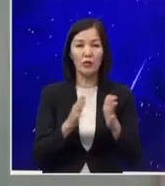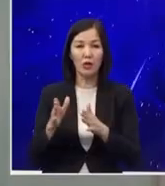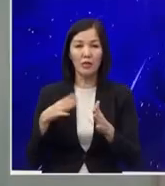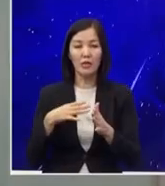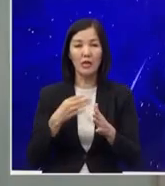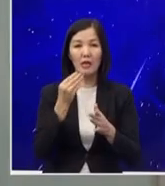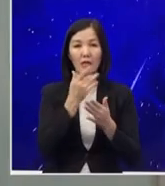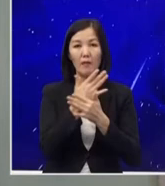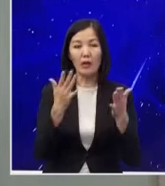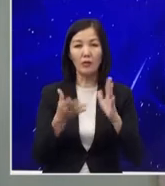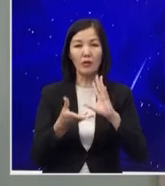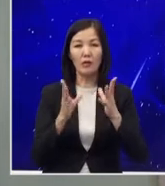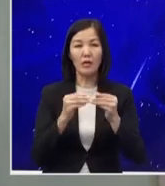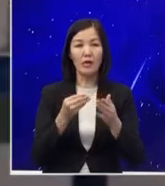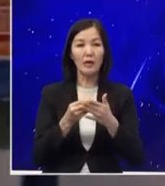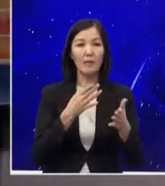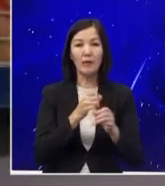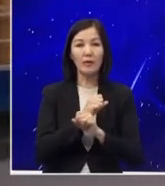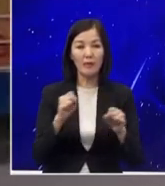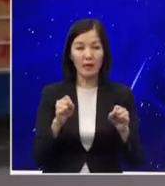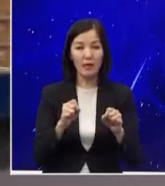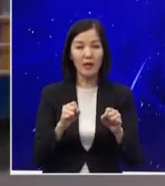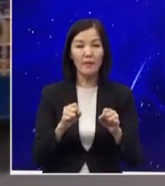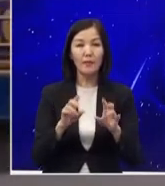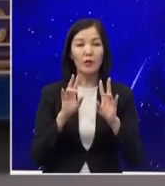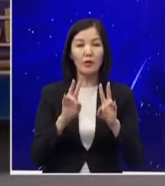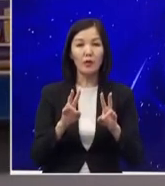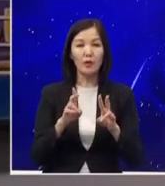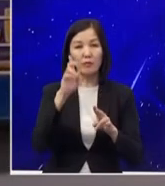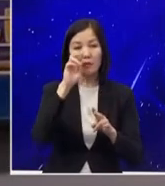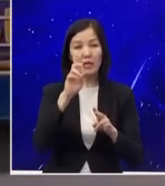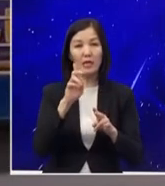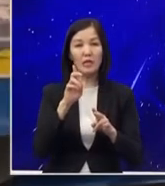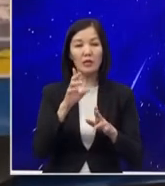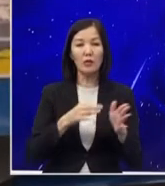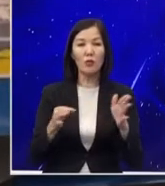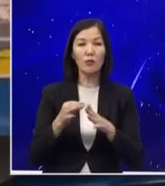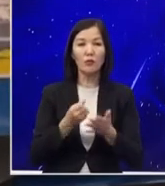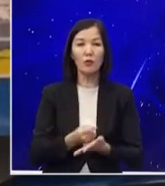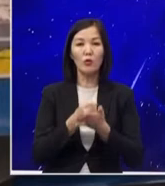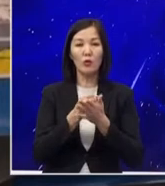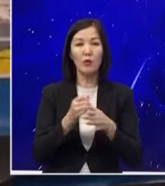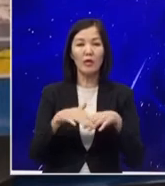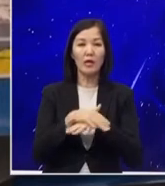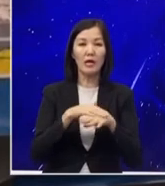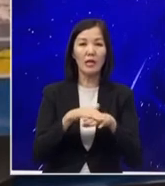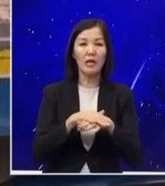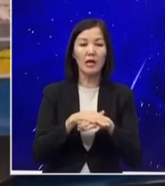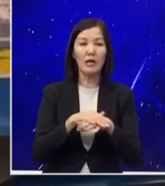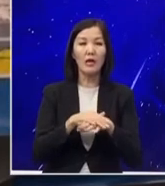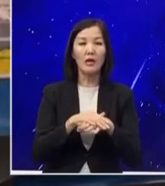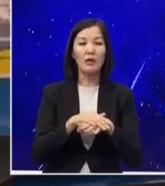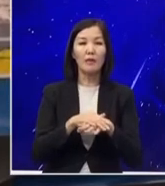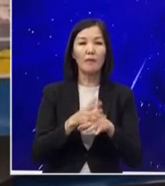Аталған азық-түліктер құны негізсіз қымбаттамайды, өйткені оның көбісі мемлекеттік және облыстық қолдау арқылы халыққа қолжетімді